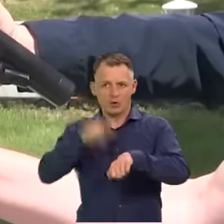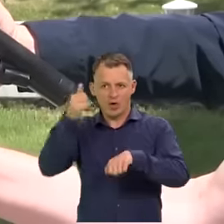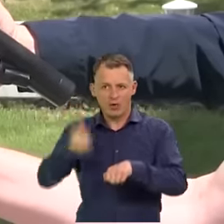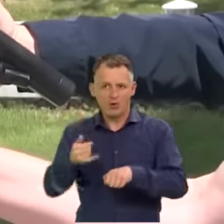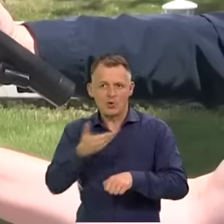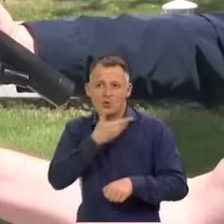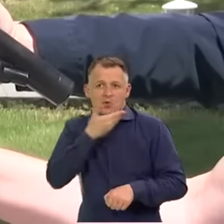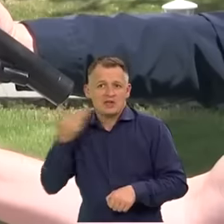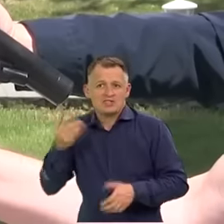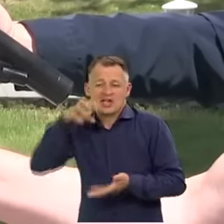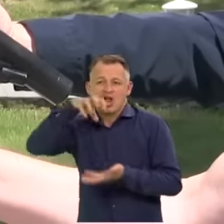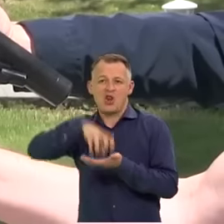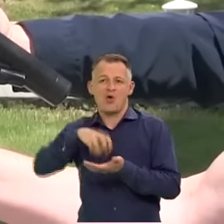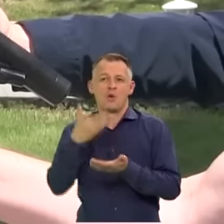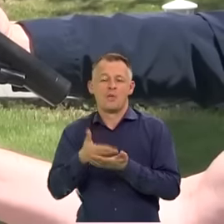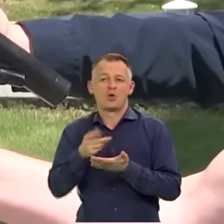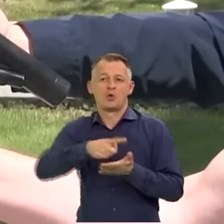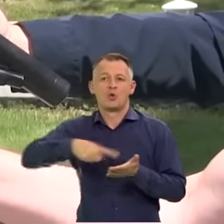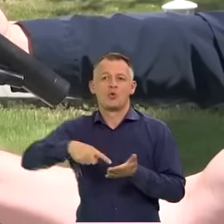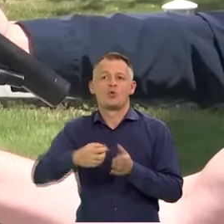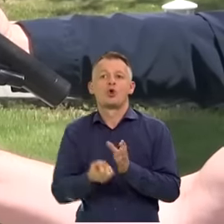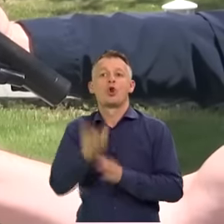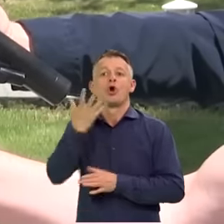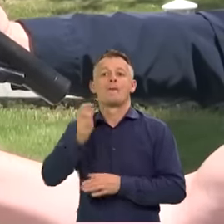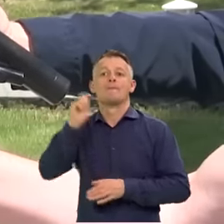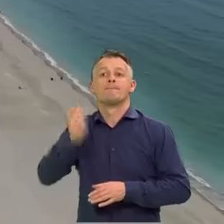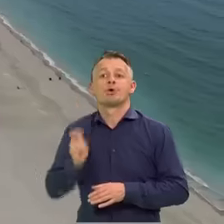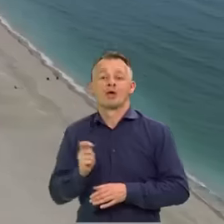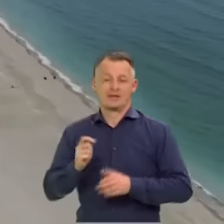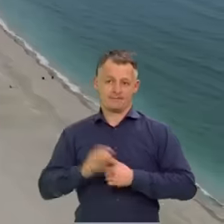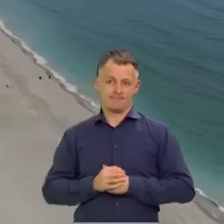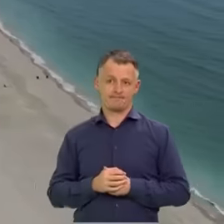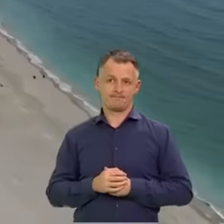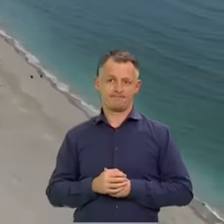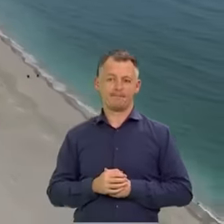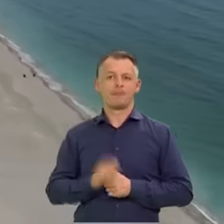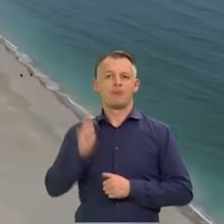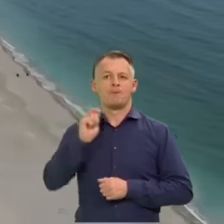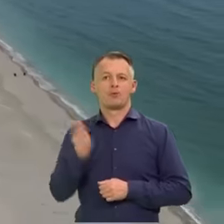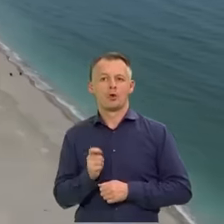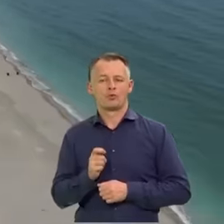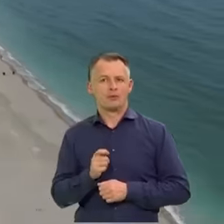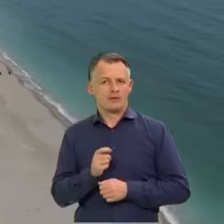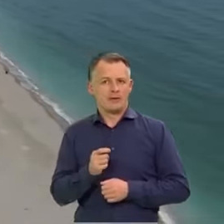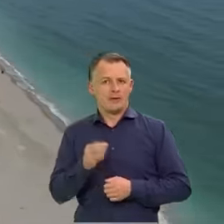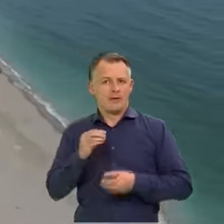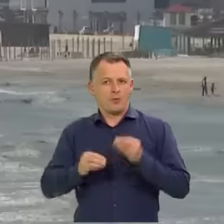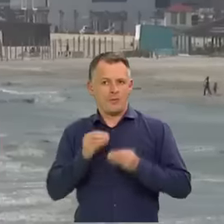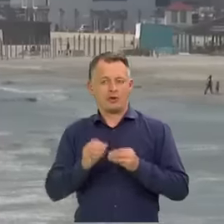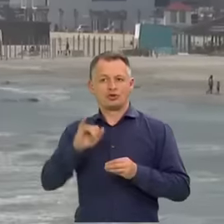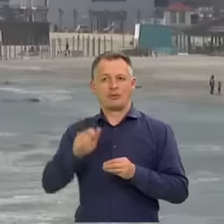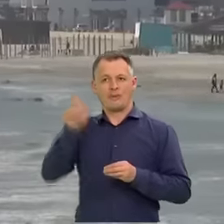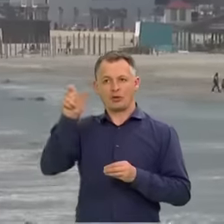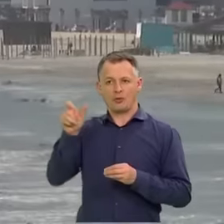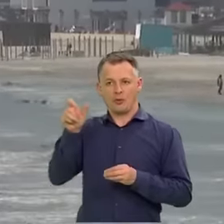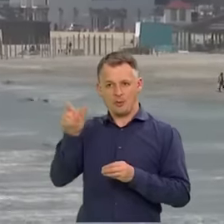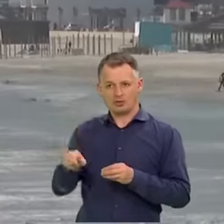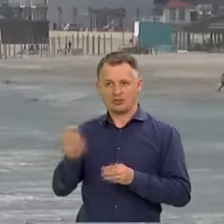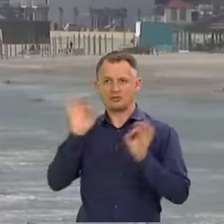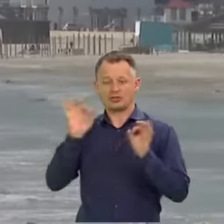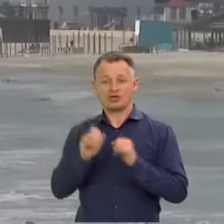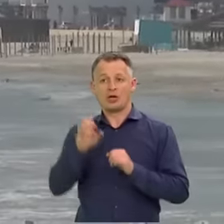există loc pentru noi proiecte fosile. Proiectul e controversat chiar și pentru specialiști. Există oameni de știință